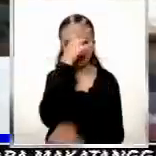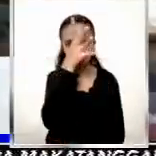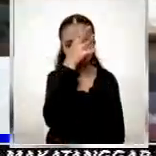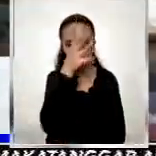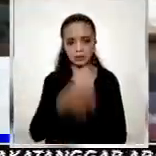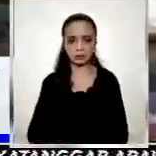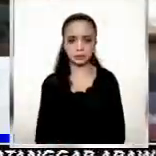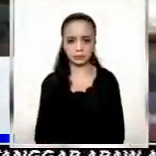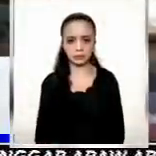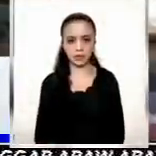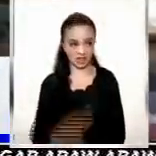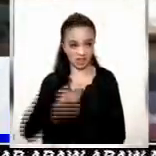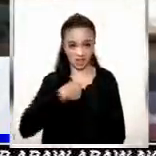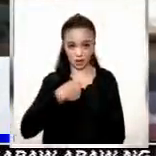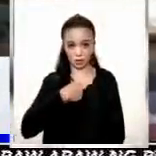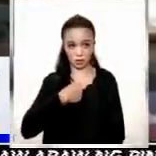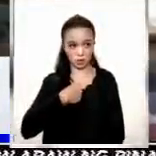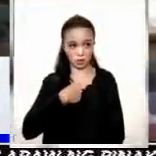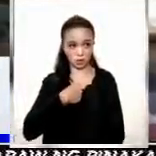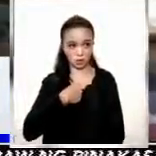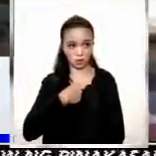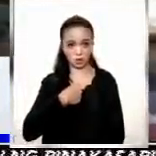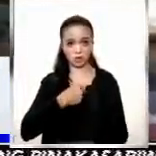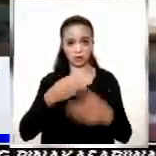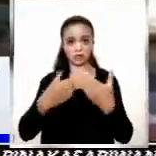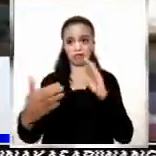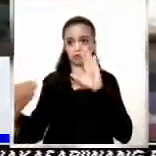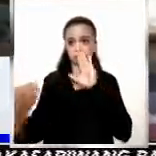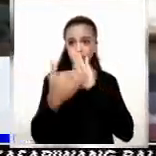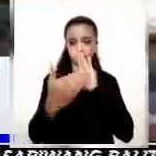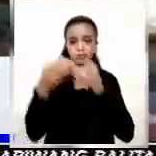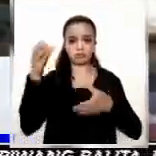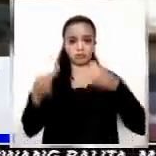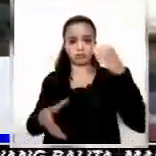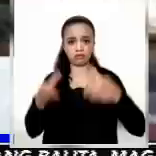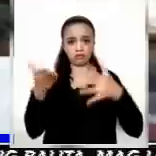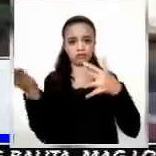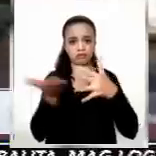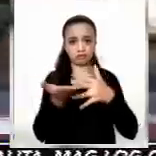Ako pa po ang kinasuhan. Cedric Castillo, nakatutok, 24 oras.